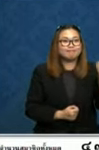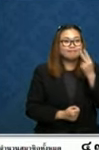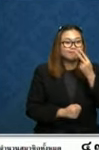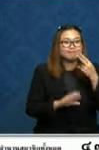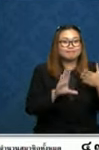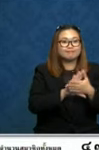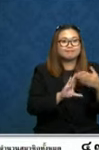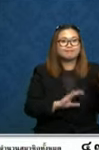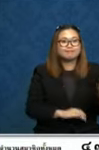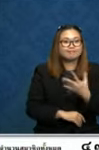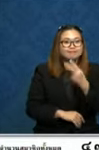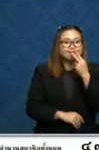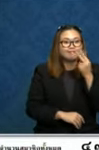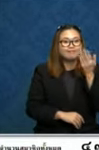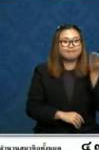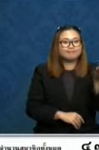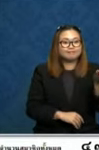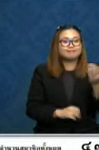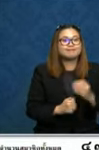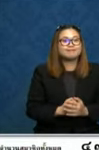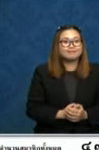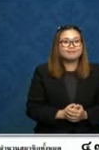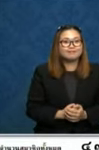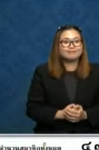ไปอันนี้นะครับมีการ